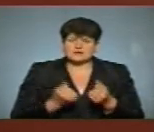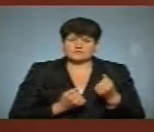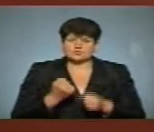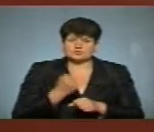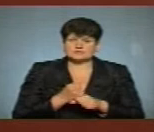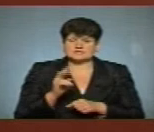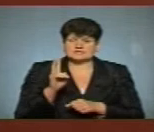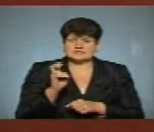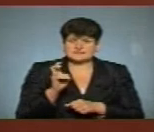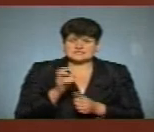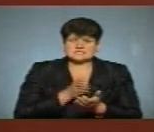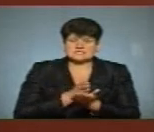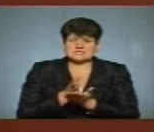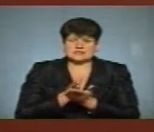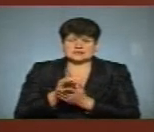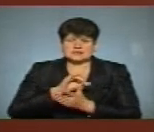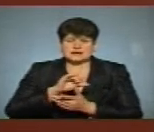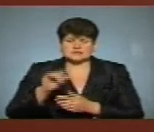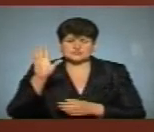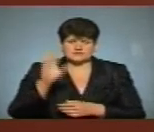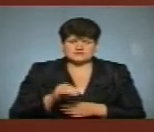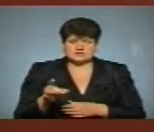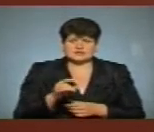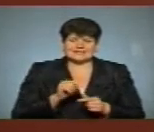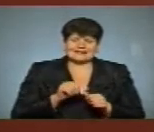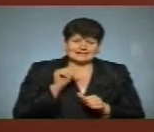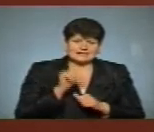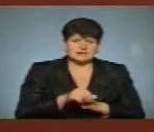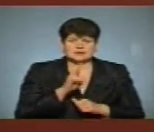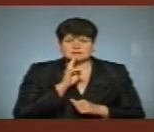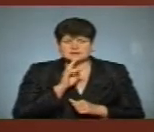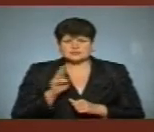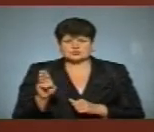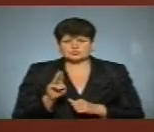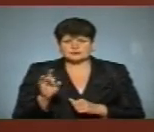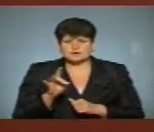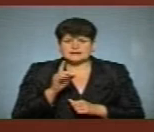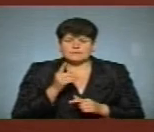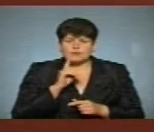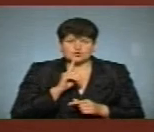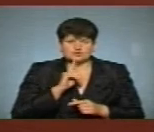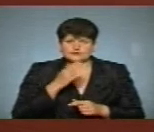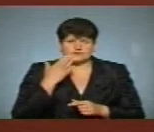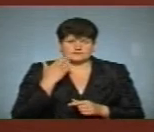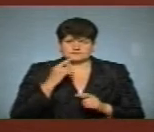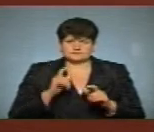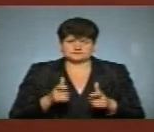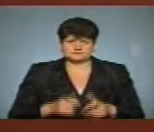понад 200 рейсів до всіх районів, окрім Кременецького і Шумського, де поки що не послабили